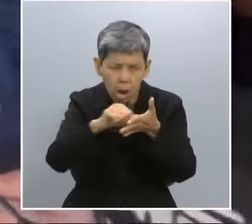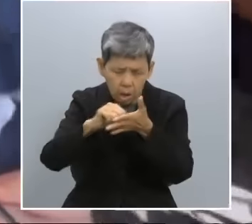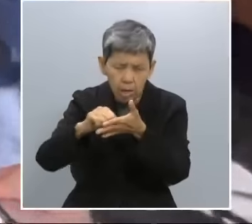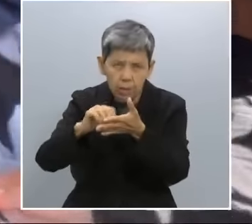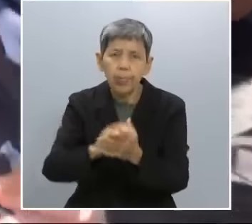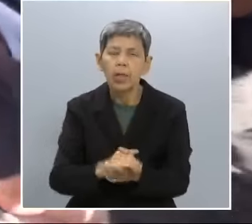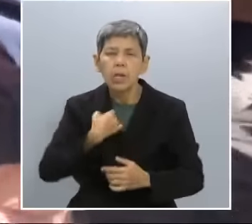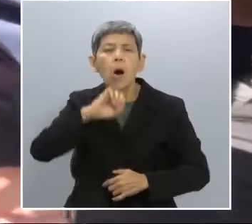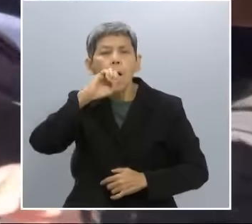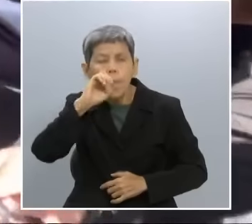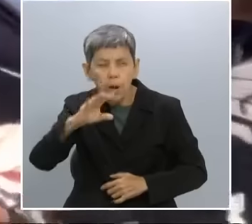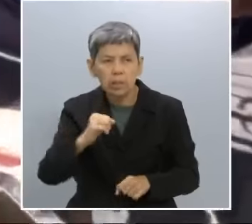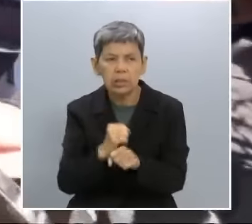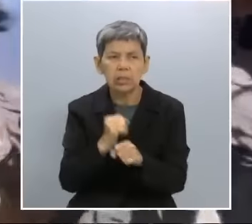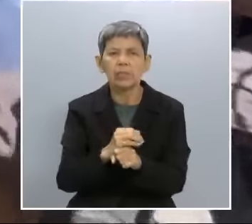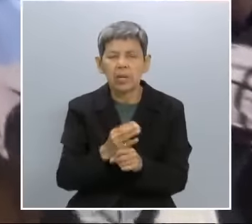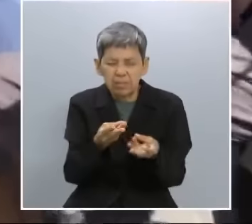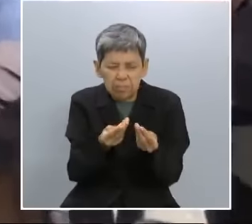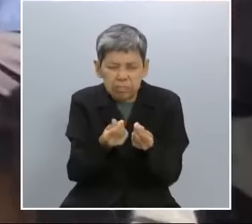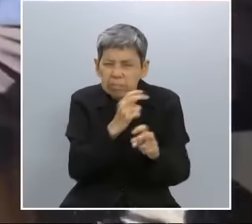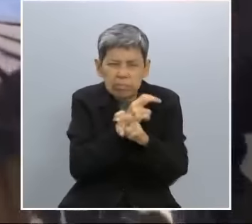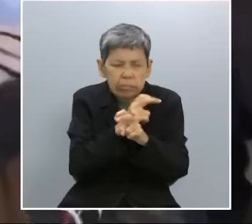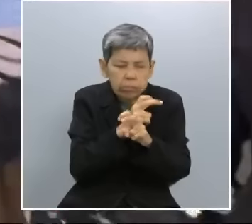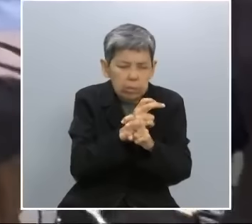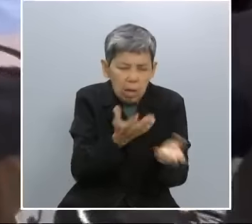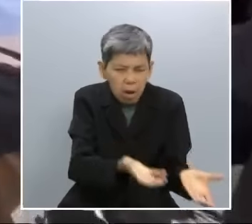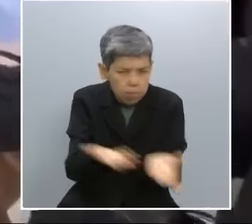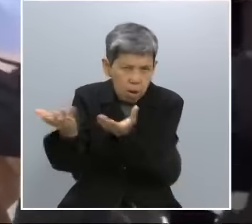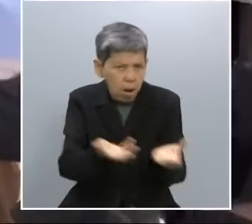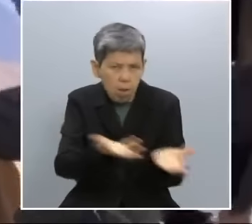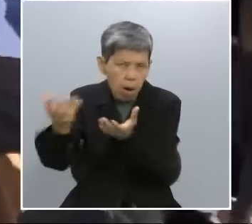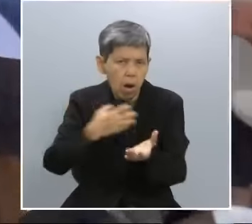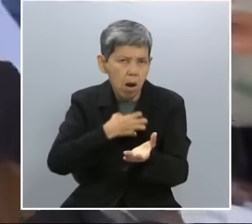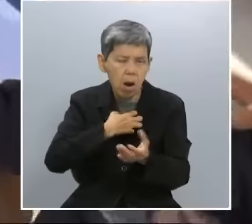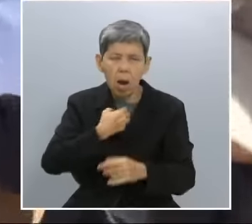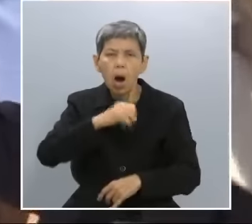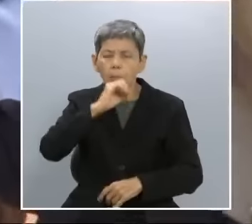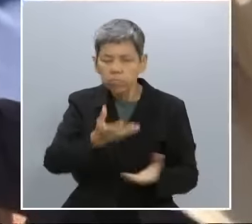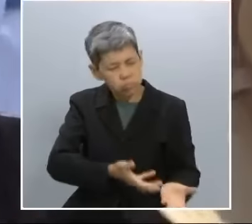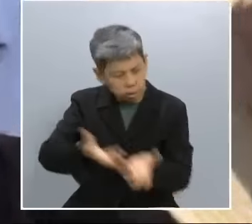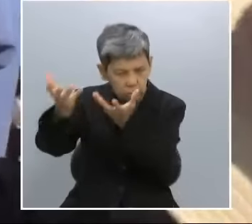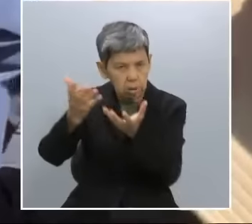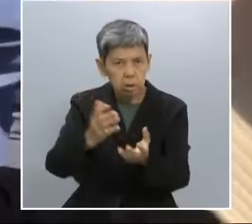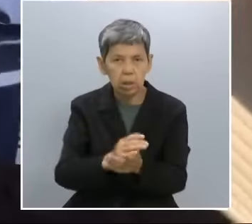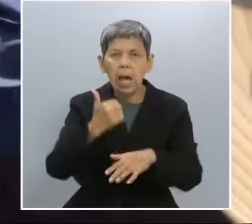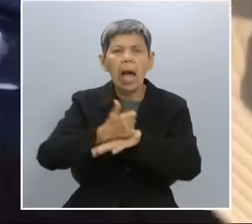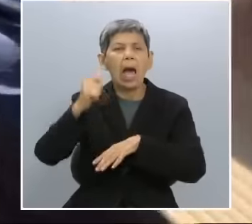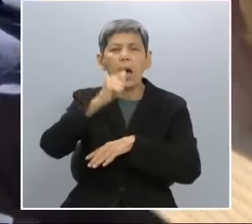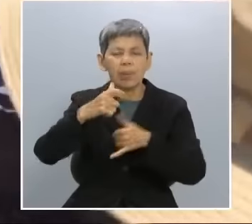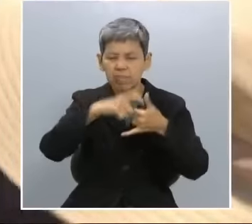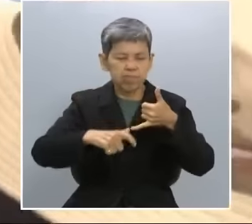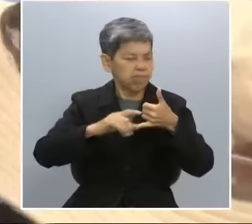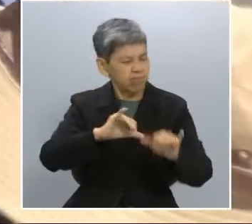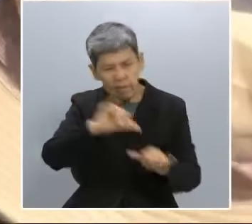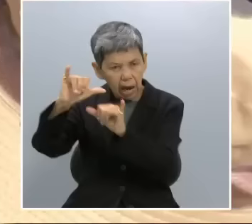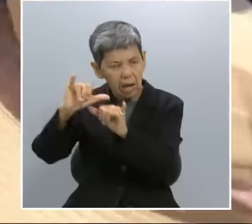เรียกร้องให้มีการย้ายกากสารเคมีใช่ไหมล่าสุดเรียกร้องให้ย้ายอธิบดีย้ายอุตสา